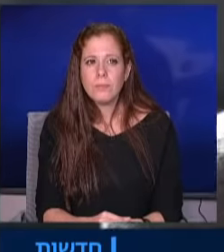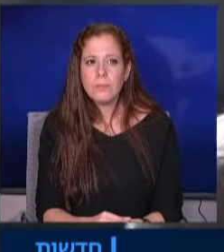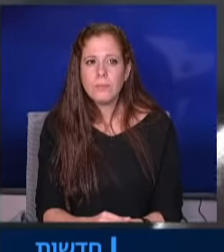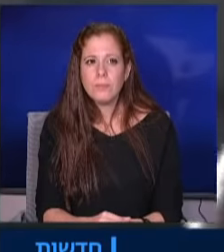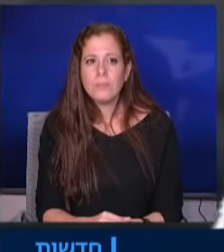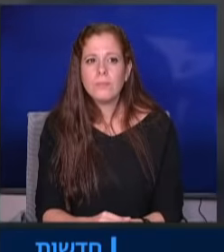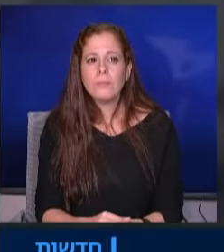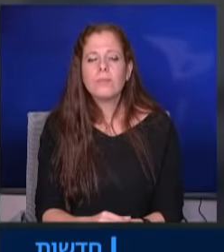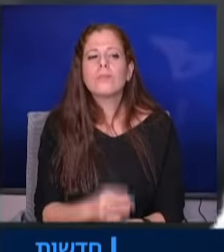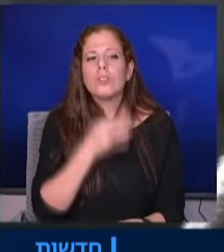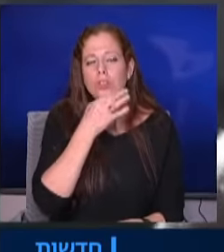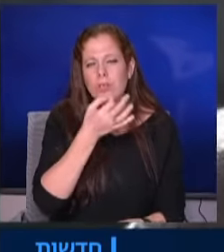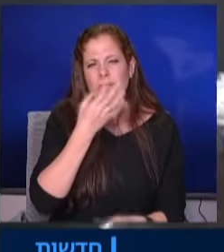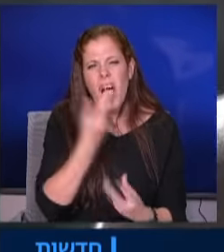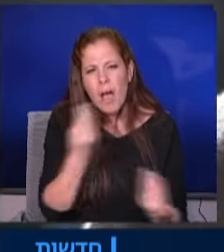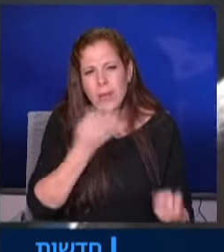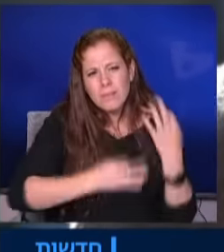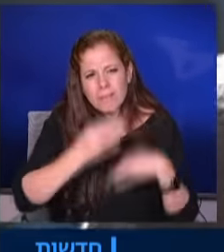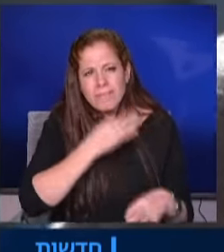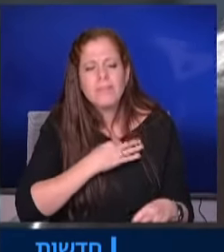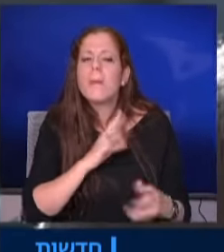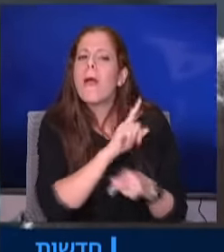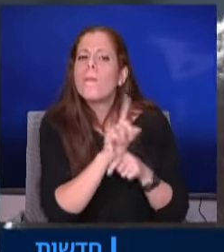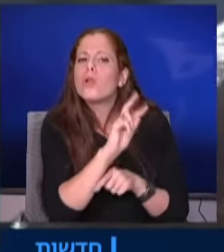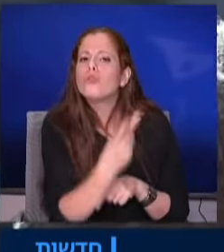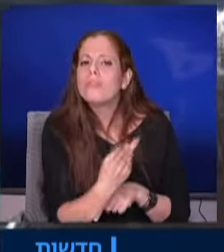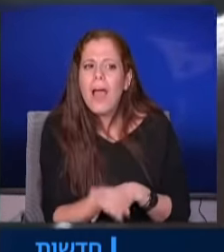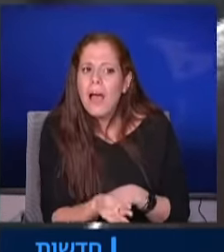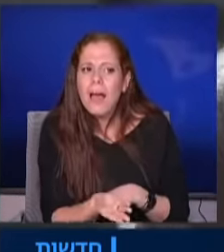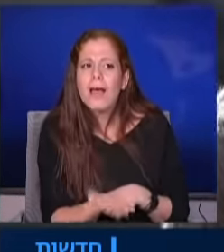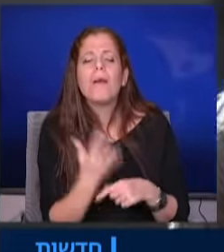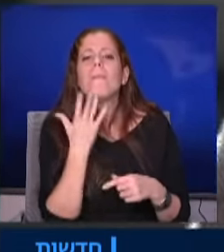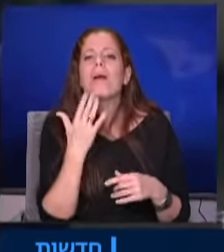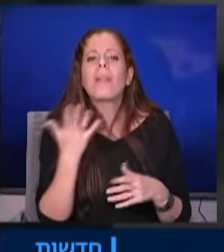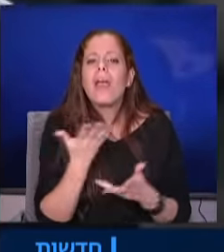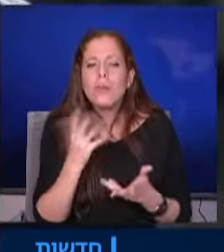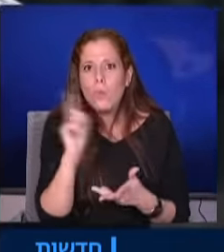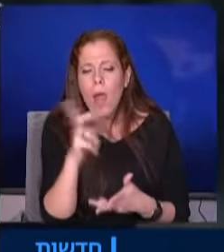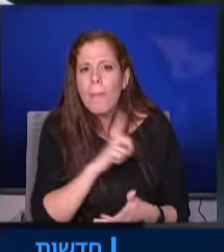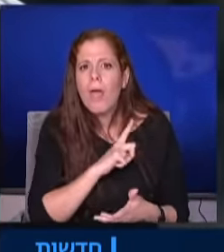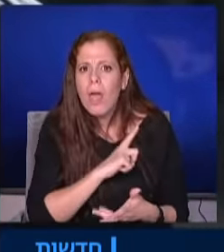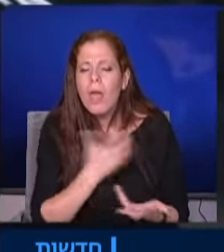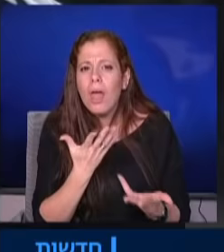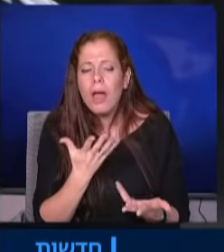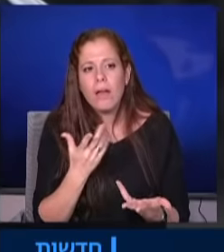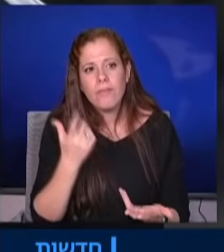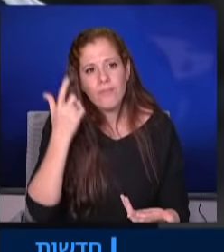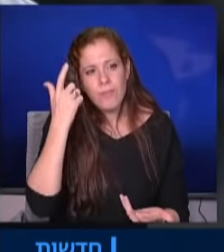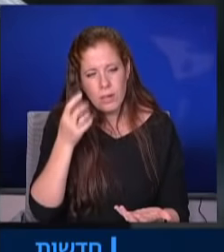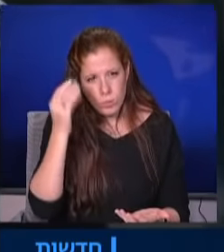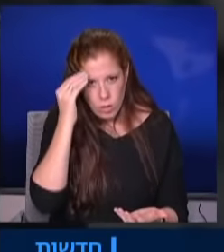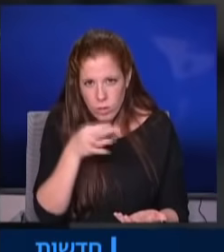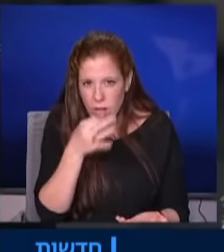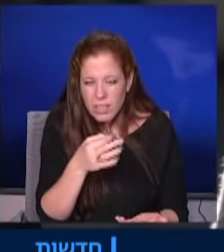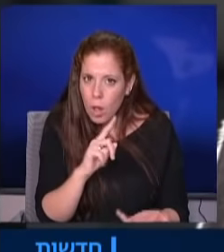שאלה ששאלו אותנו הכי הרבה ברחוב זה מה עם עונה שנייה, מה עם... מתי יצא? כולם מצפים לזה, ואני זוכר ששאלת אותו, מה, זה